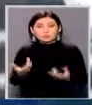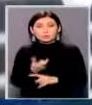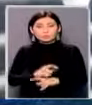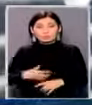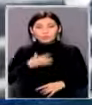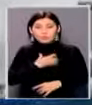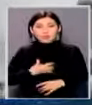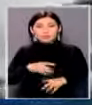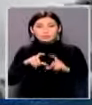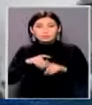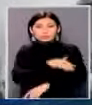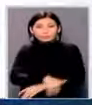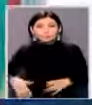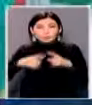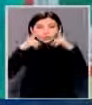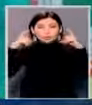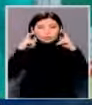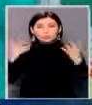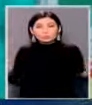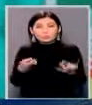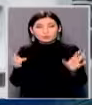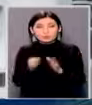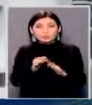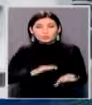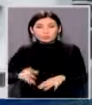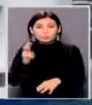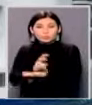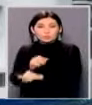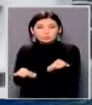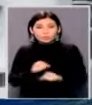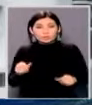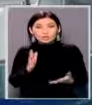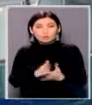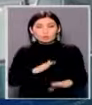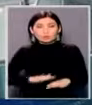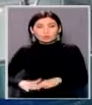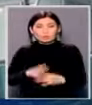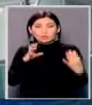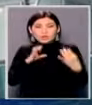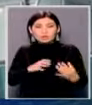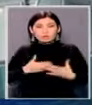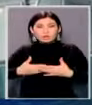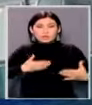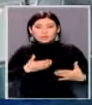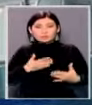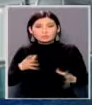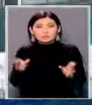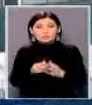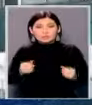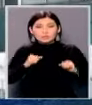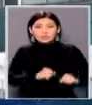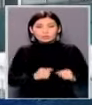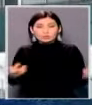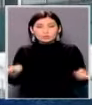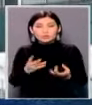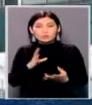маңызды. Көшеде бетпердеңізді шешпей, көпшілік жиналатын орындарға бармай, қоғамдық көлікте ара қашықтықты мейлінше сақтап